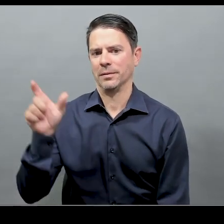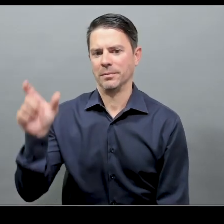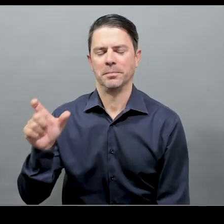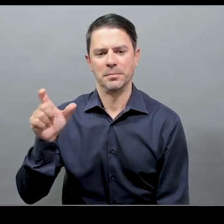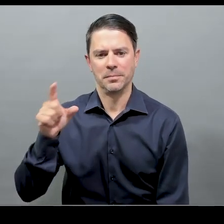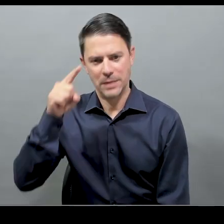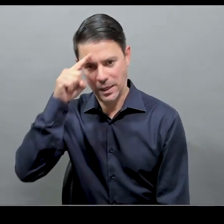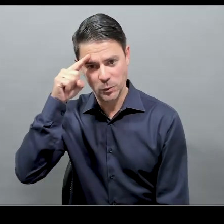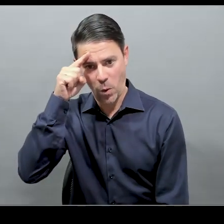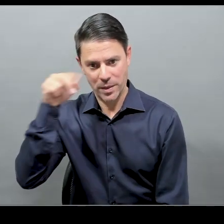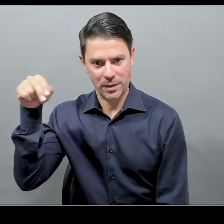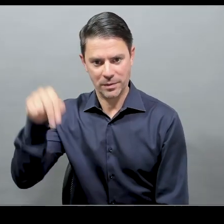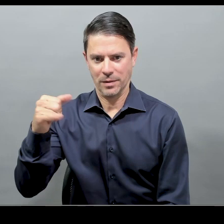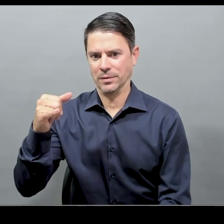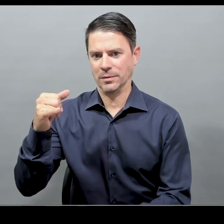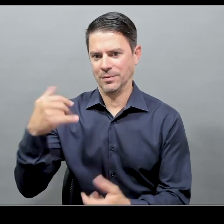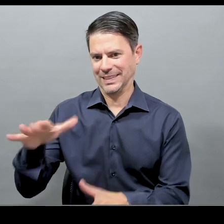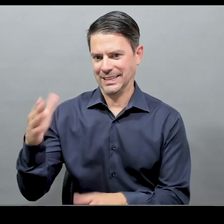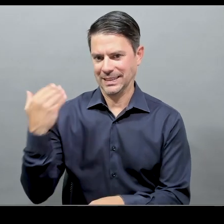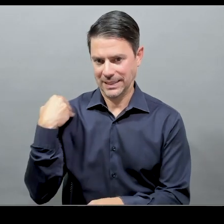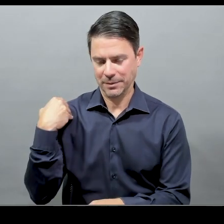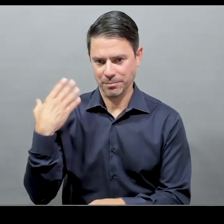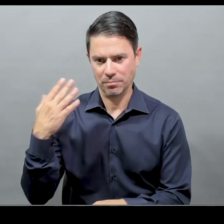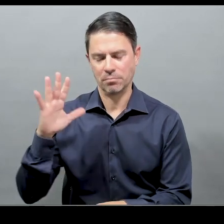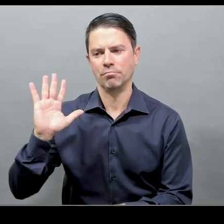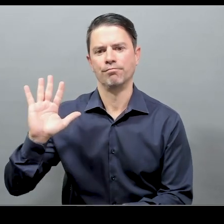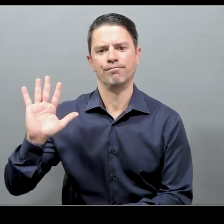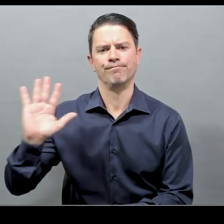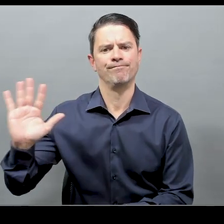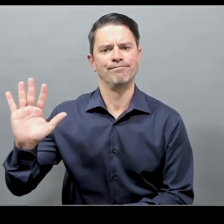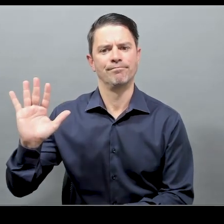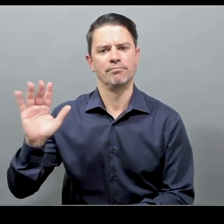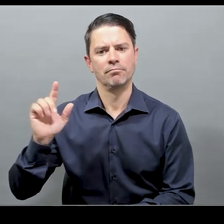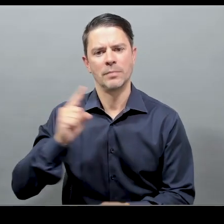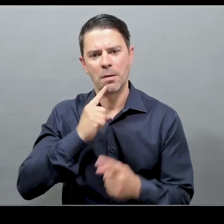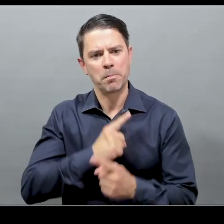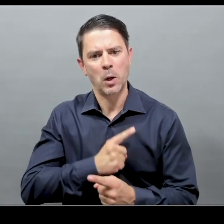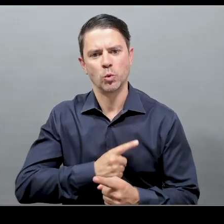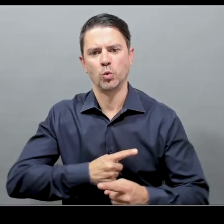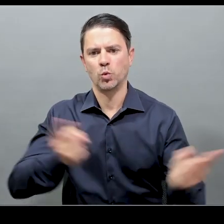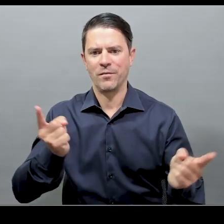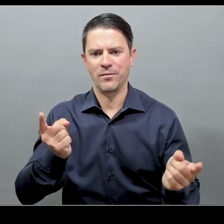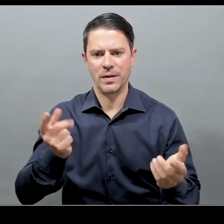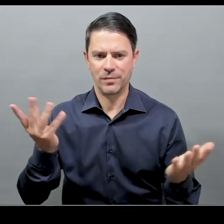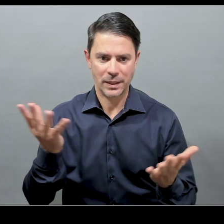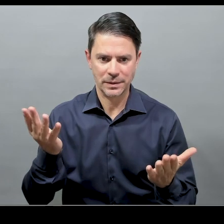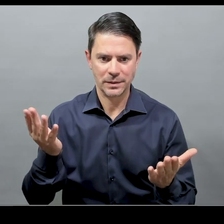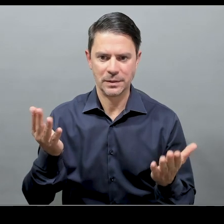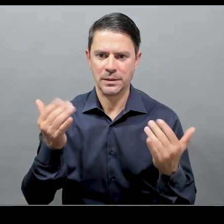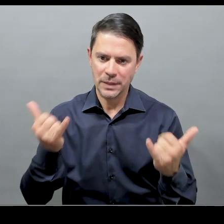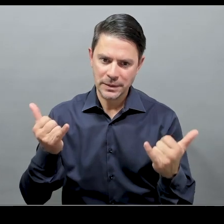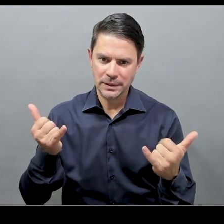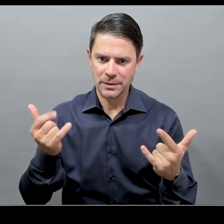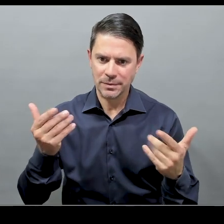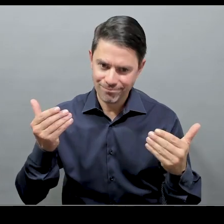ihren jeweiligen Bereichen heute anwesend sind. Die klare Botschaft lautet, es geht voran. Während die aber selber alles ausführen, muss